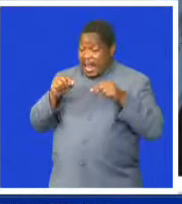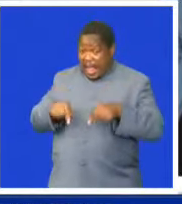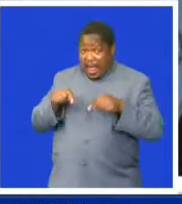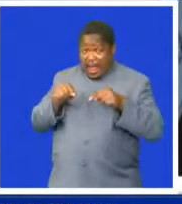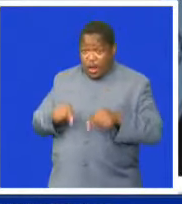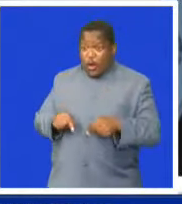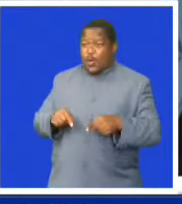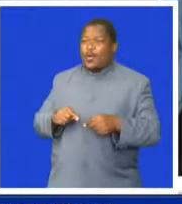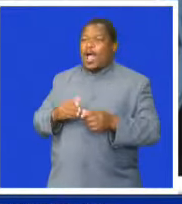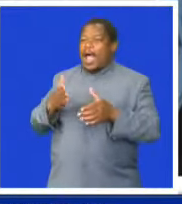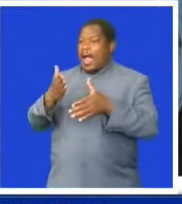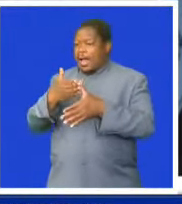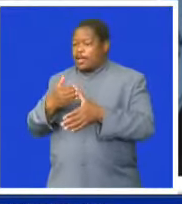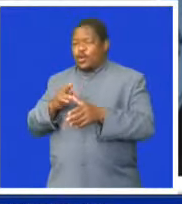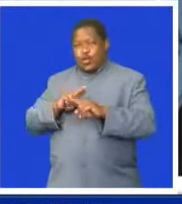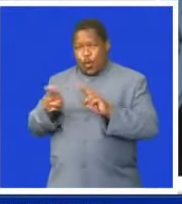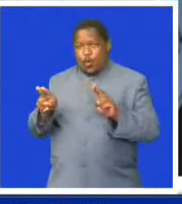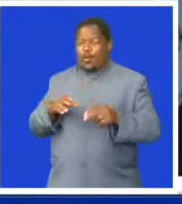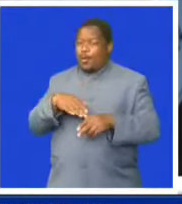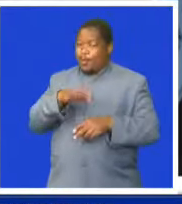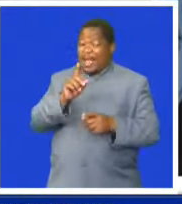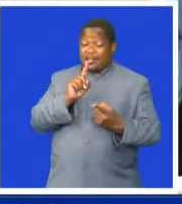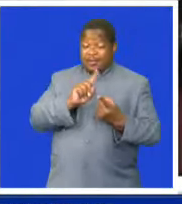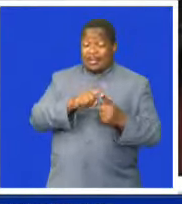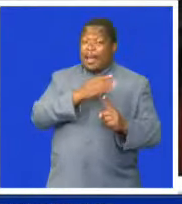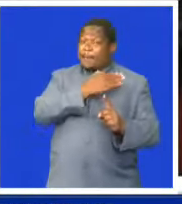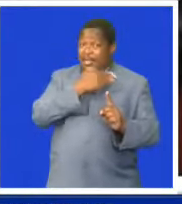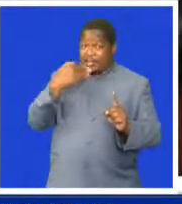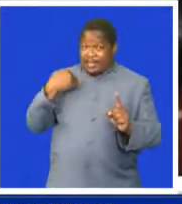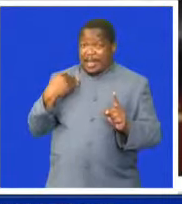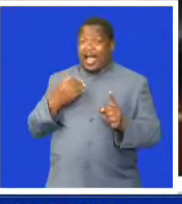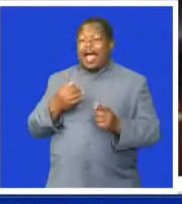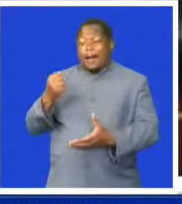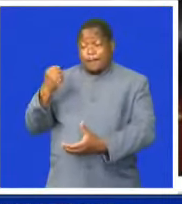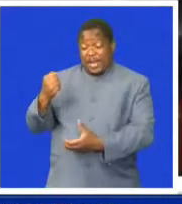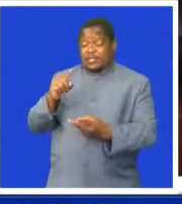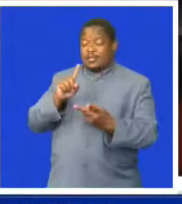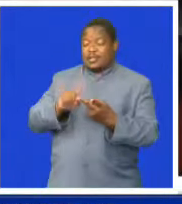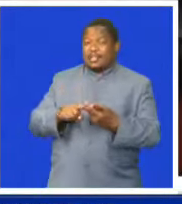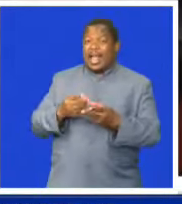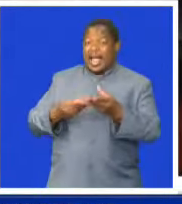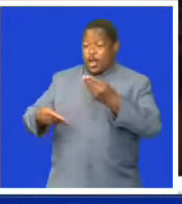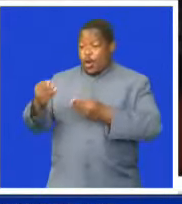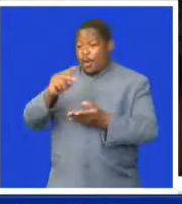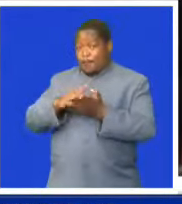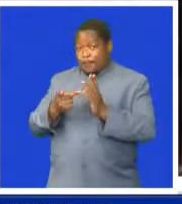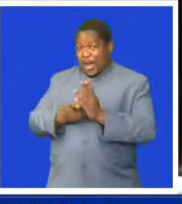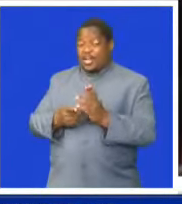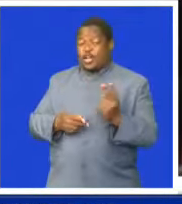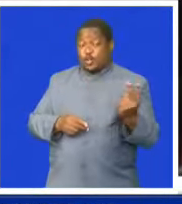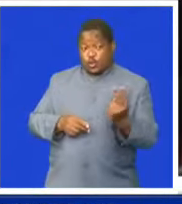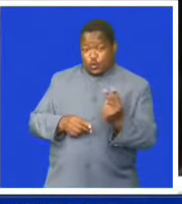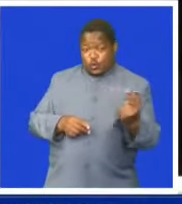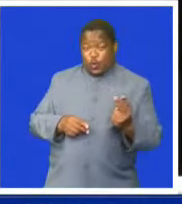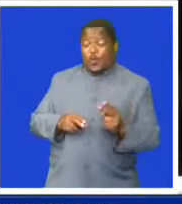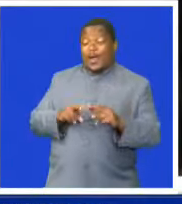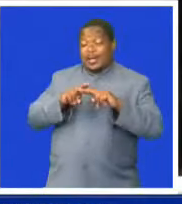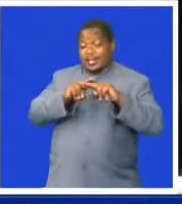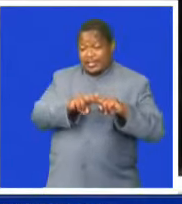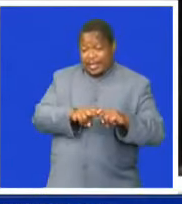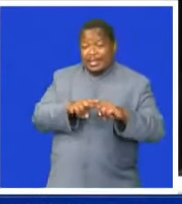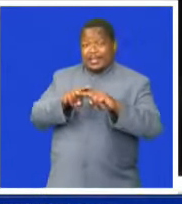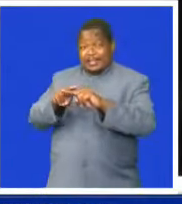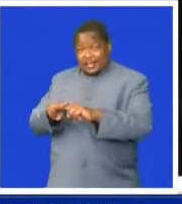planning ebhasisele i-report in the near future, not today. Ingcweti yetemthetho Mashambu Khumalo iconzisile